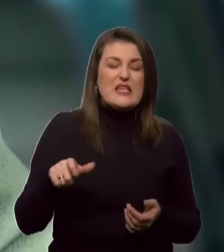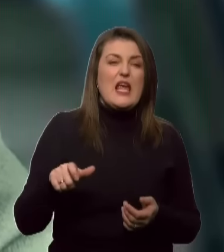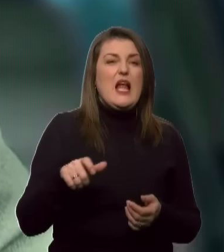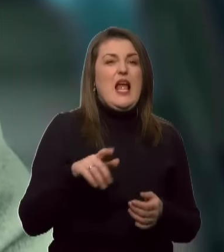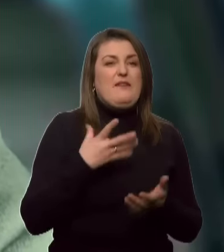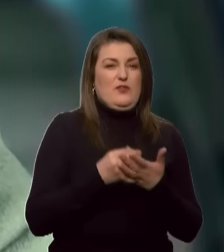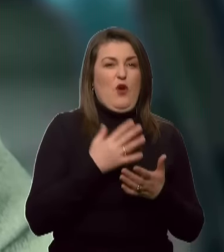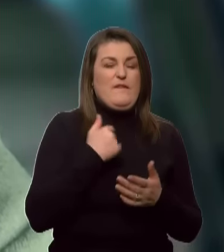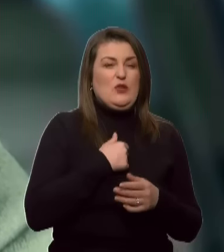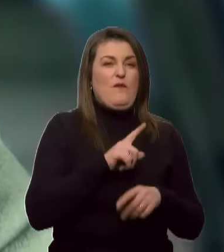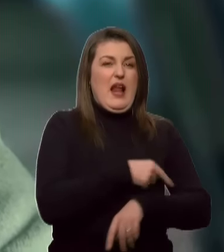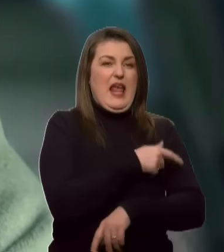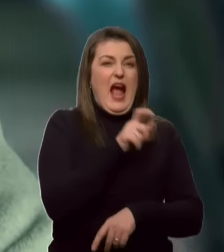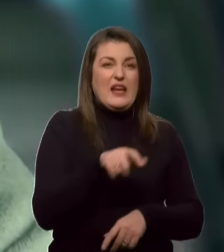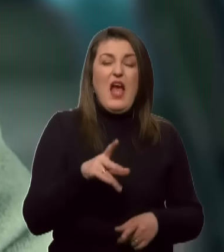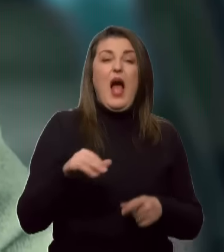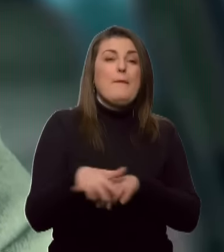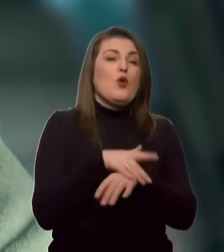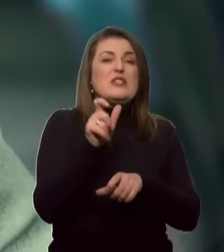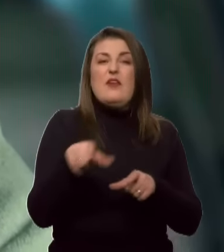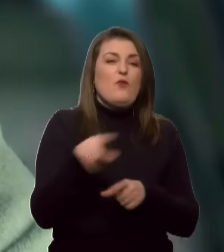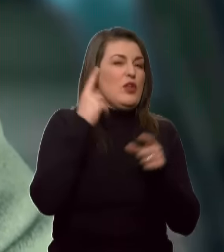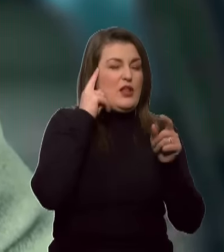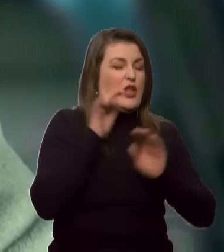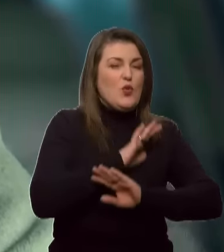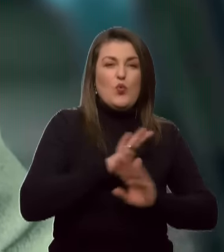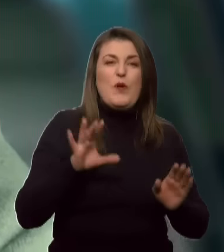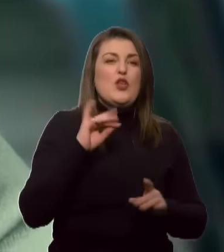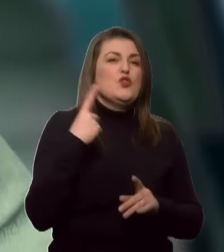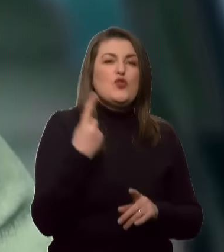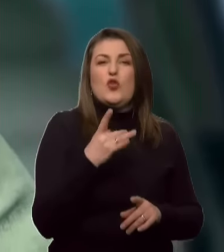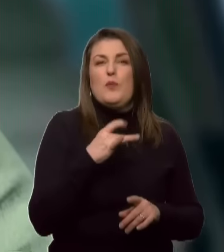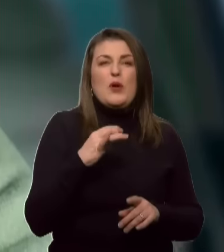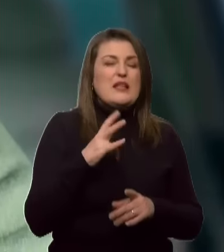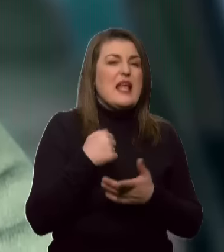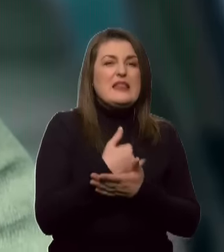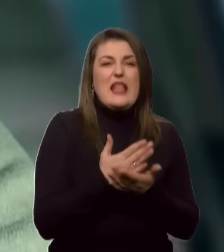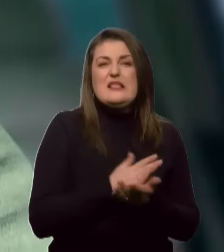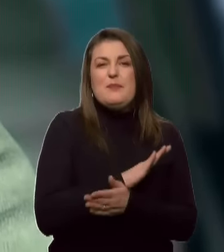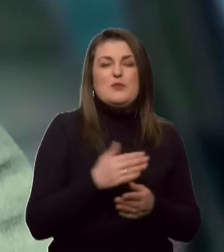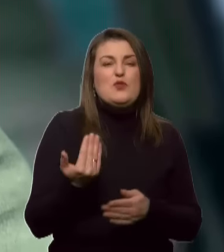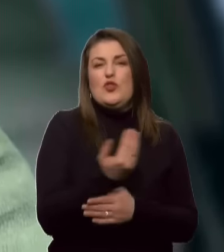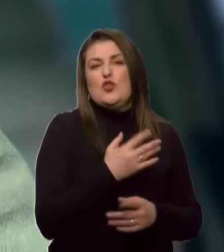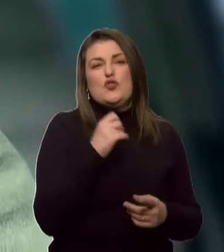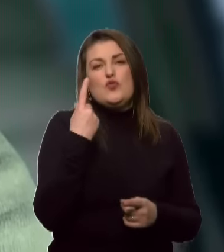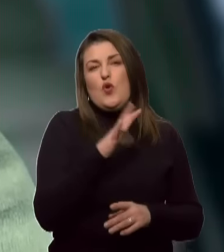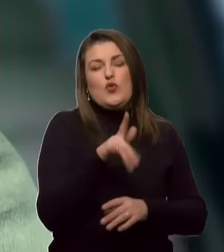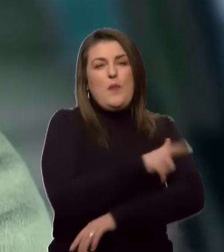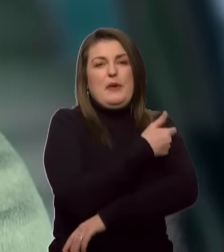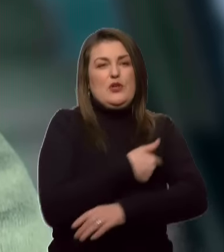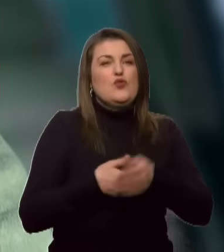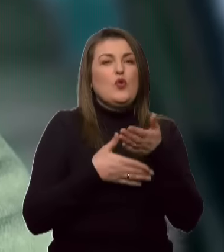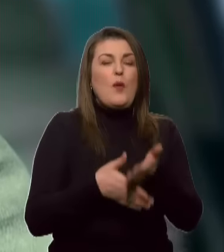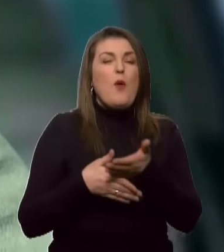своїх військових лікарів, але про цивільне населення вони зовсім не думають і в жодному разі не забезпечують їх жодною медичною допомогою.